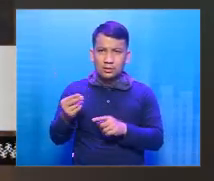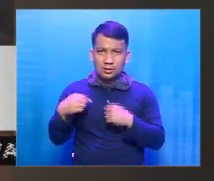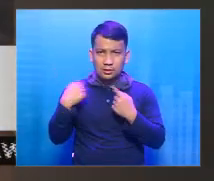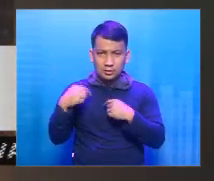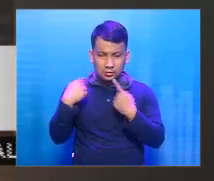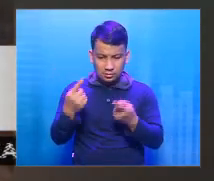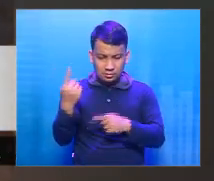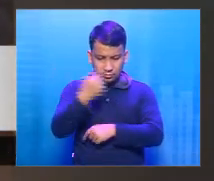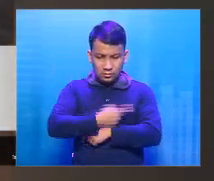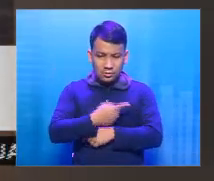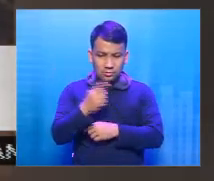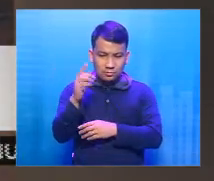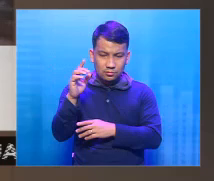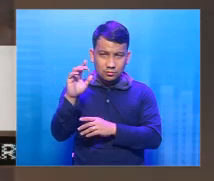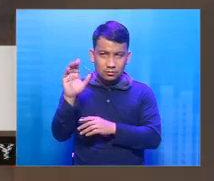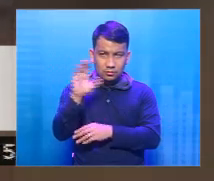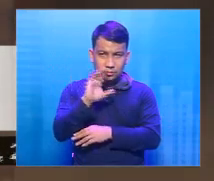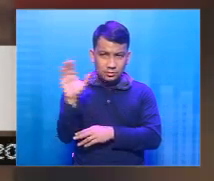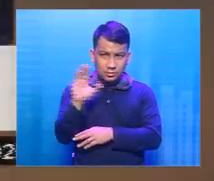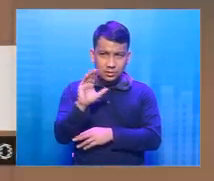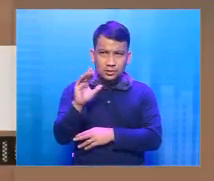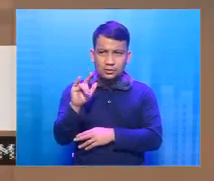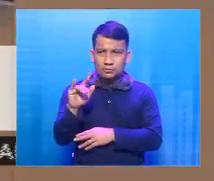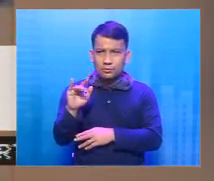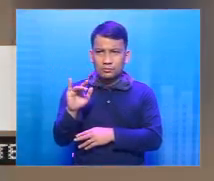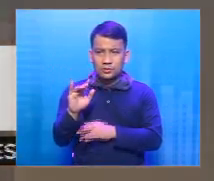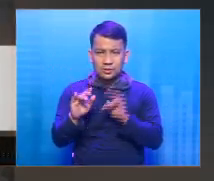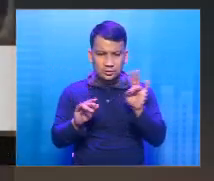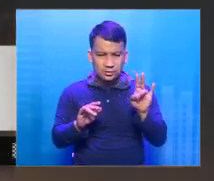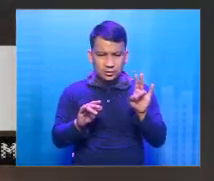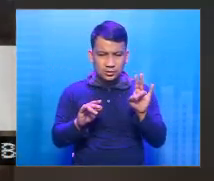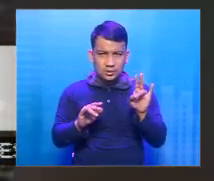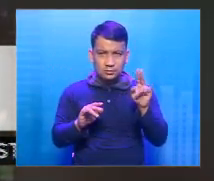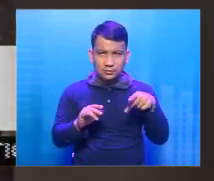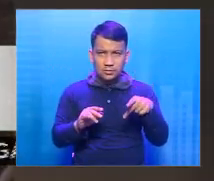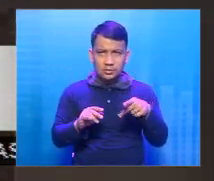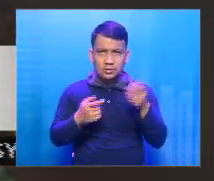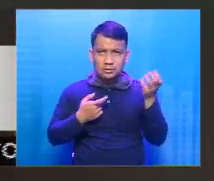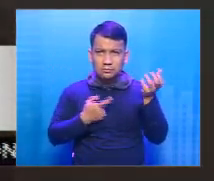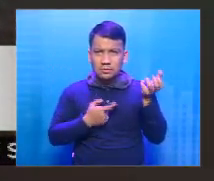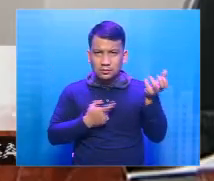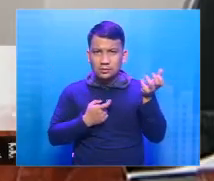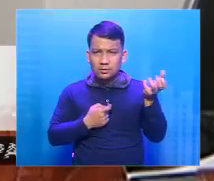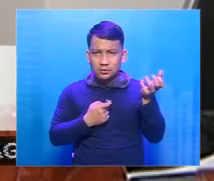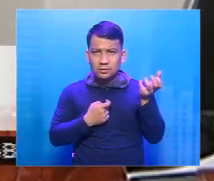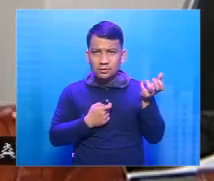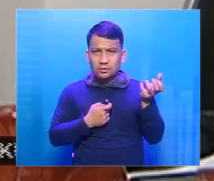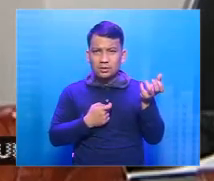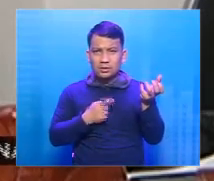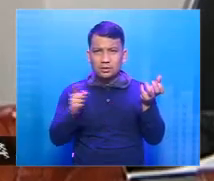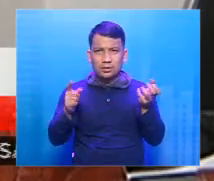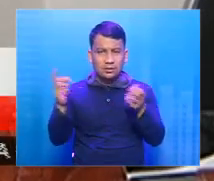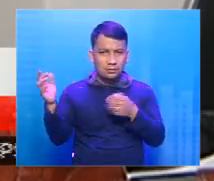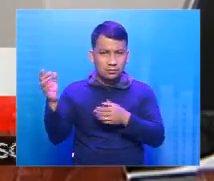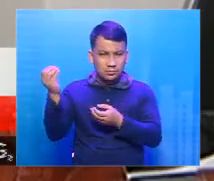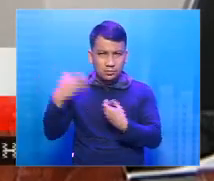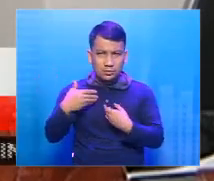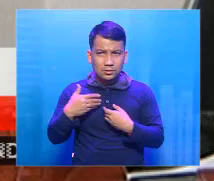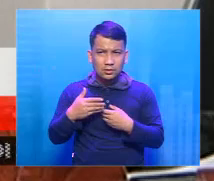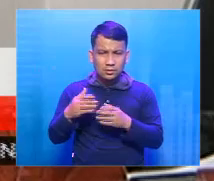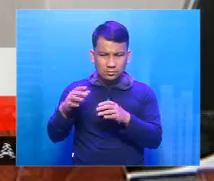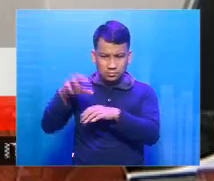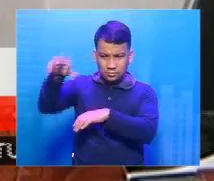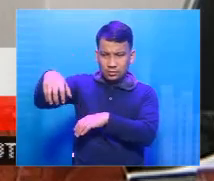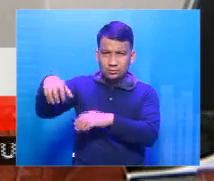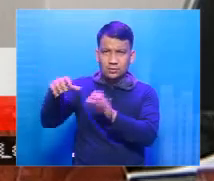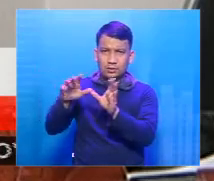araw mismo ng Pasko. Around 7 PM daw is may nagpapaputok ng baril. Alleged niya na kampo. Eh,